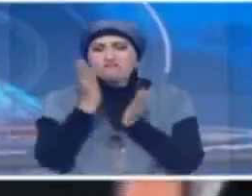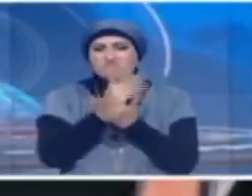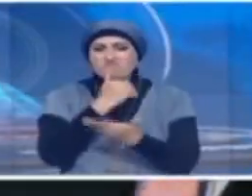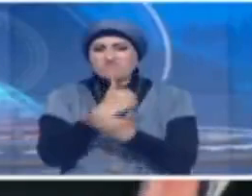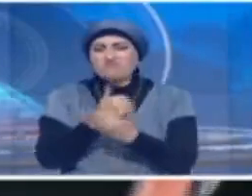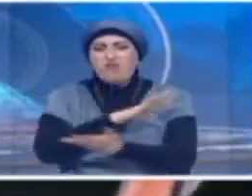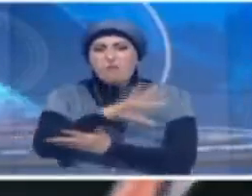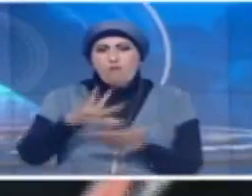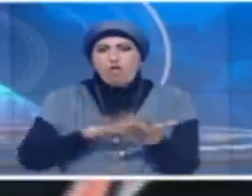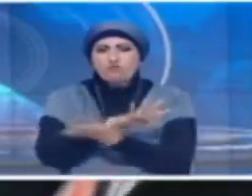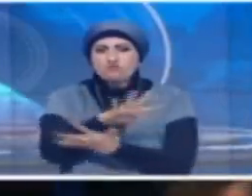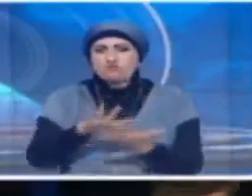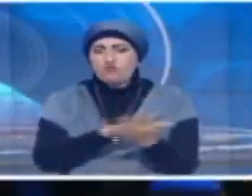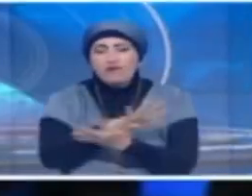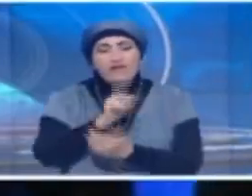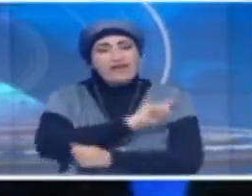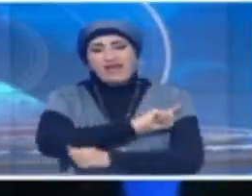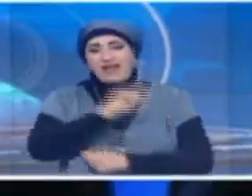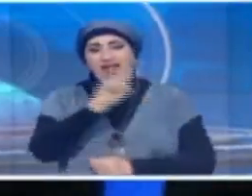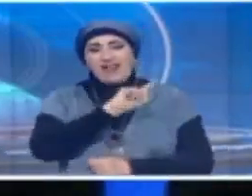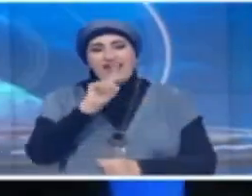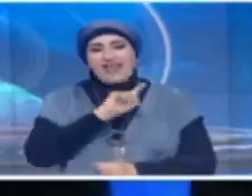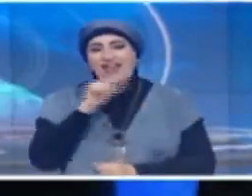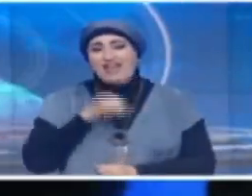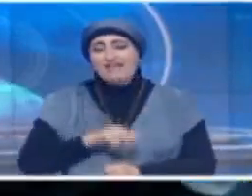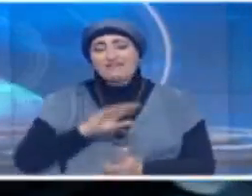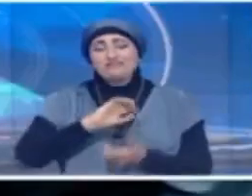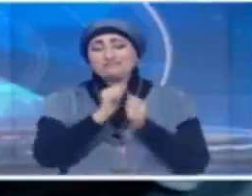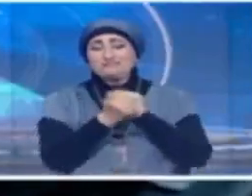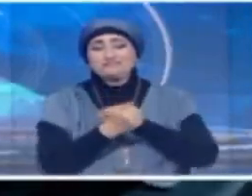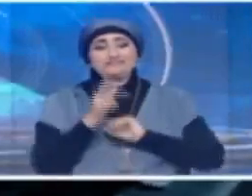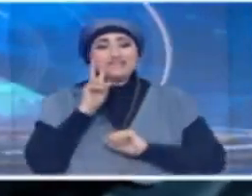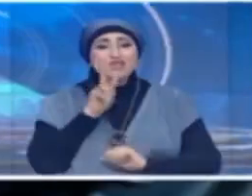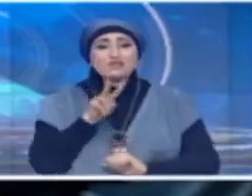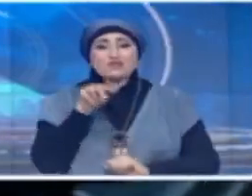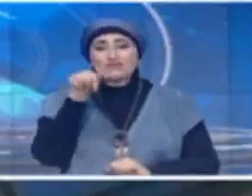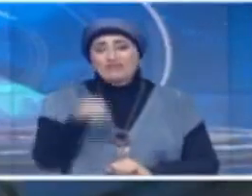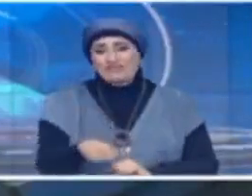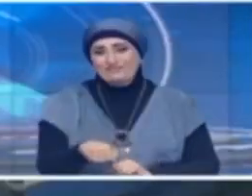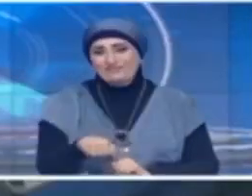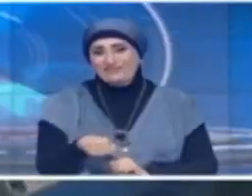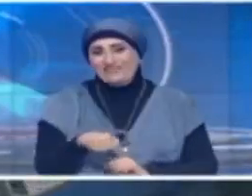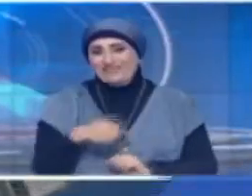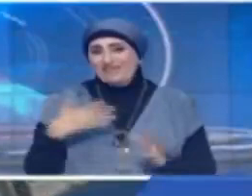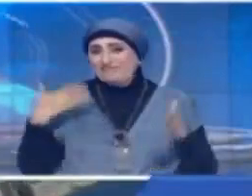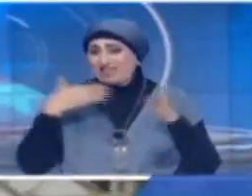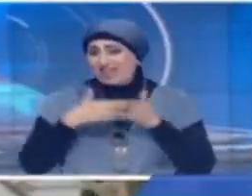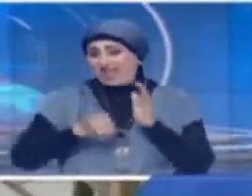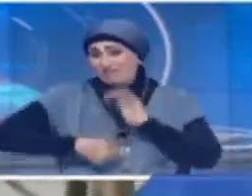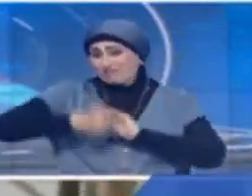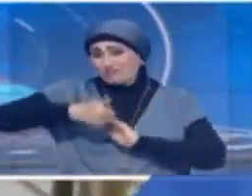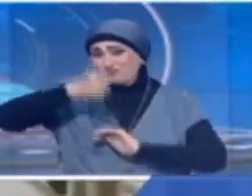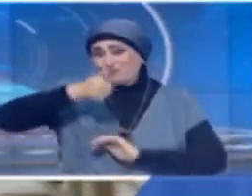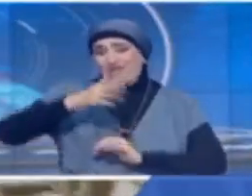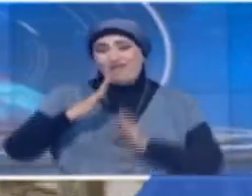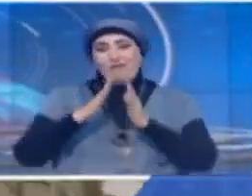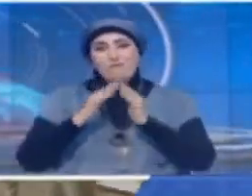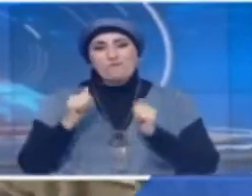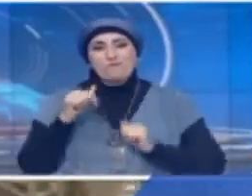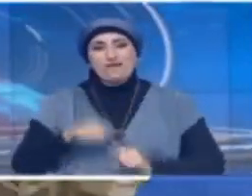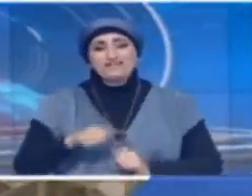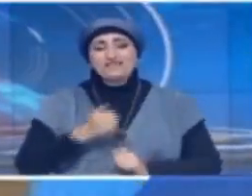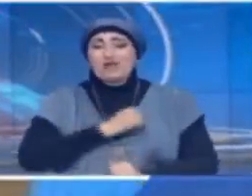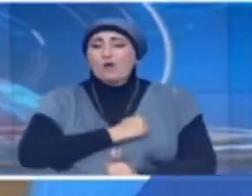الذي يتحصن بالدولة الوطنية، وبالتالي وجدنا إن في الآخر ما انتصر هو مصر الدولة